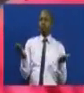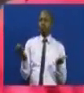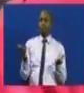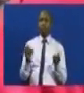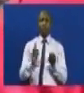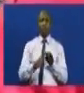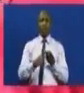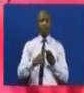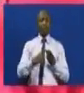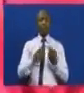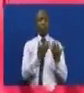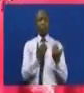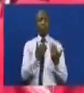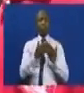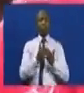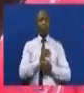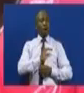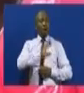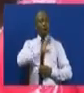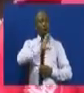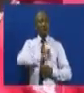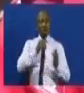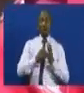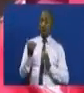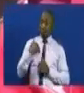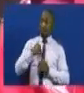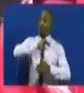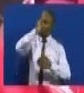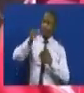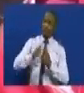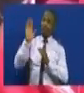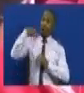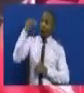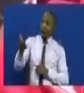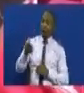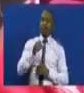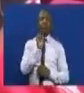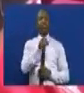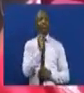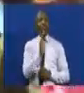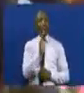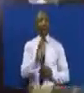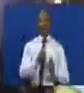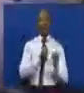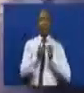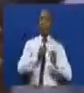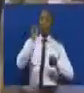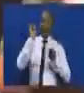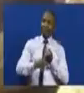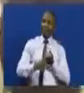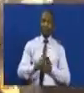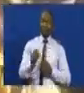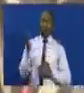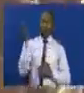unasubiri mwaka koga mwakani watanitambua. Naomba Mungu nifike mzima. Siku hiyo nitapambana tena. Hapa